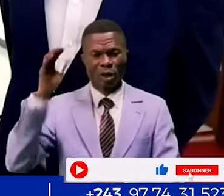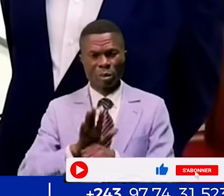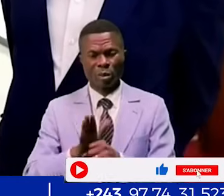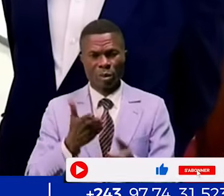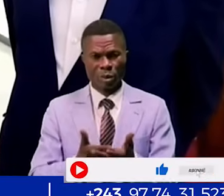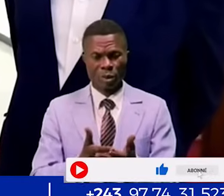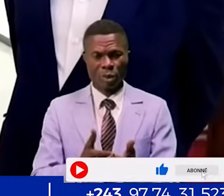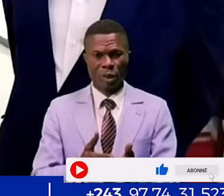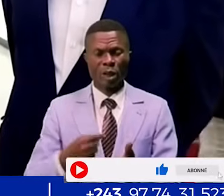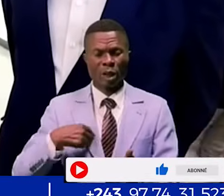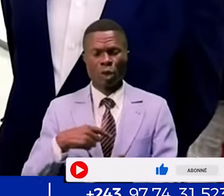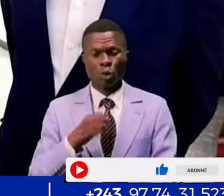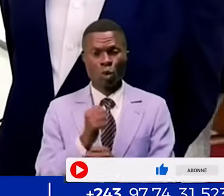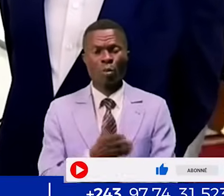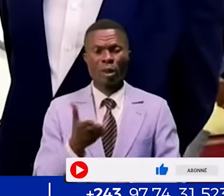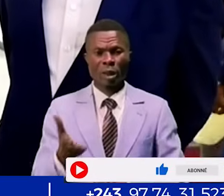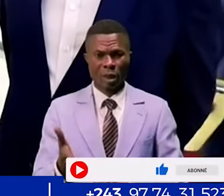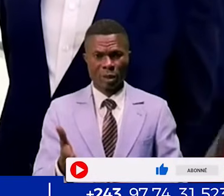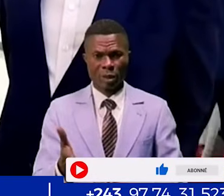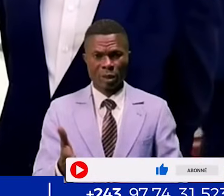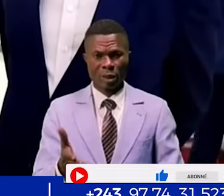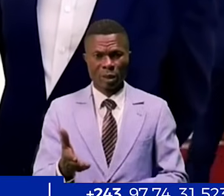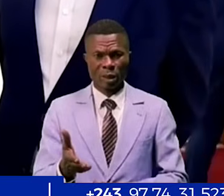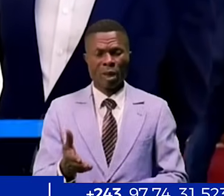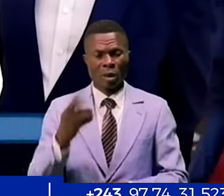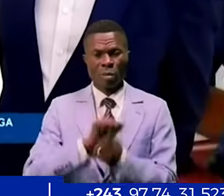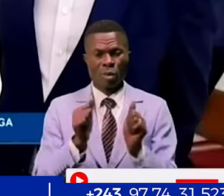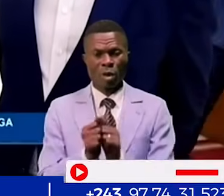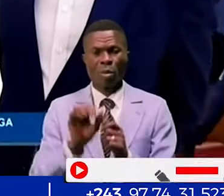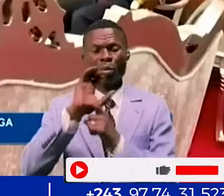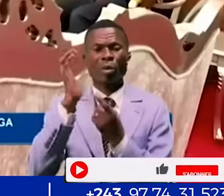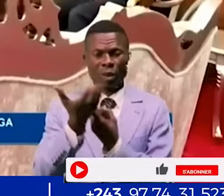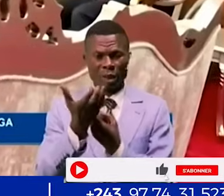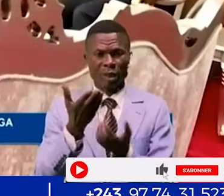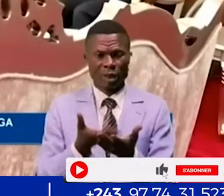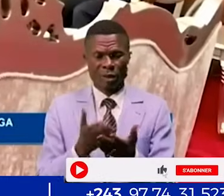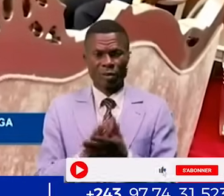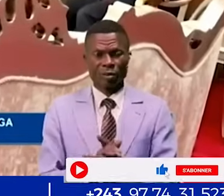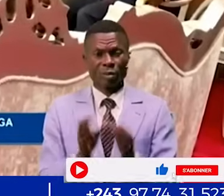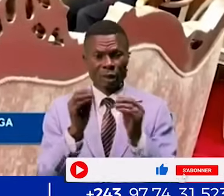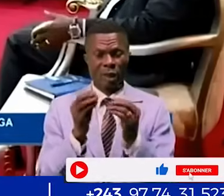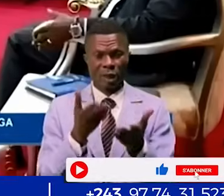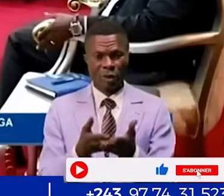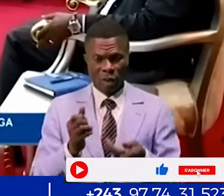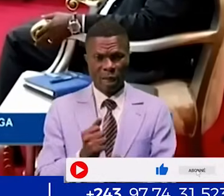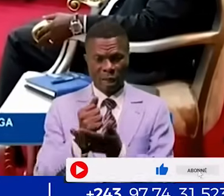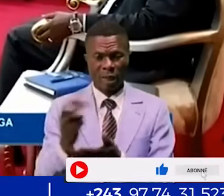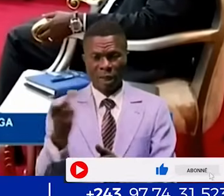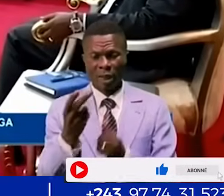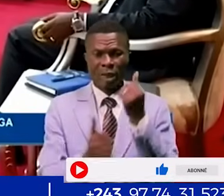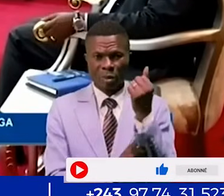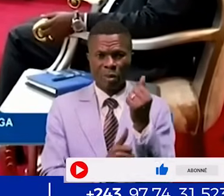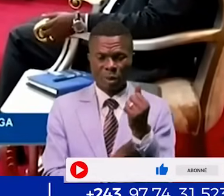pas ce que nous avons, c'est sur nos ressources naturelles et humaines. Cette rencontre a permis à des